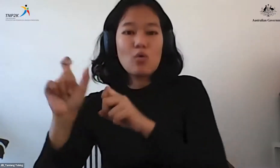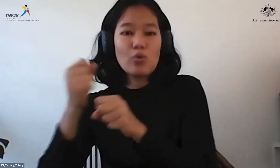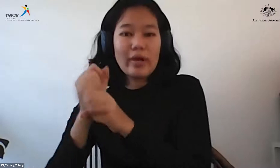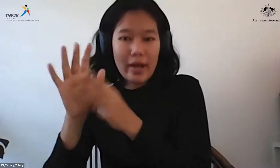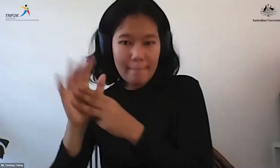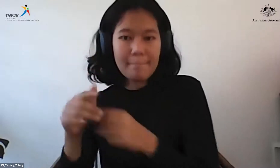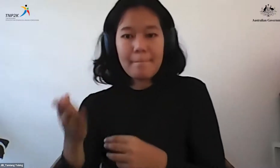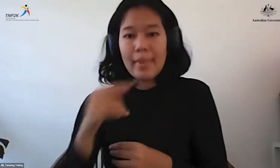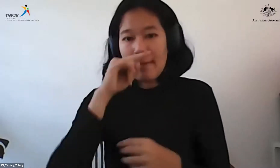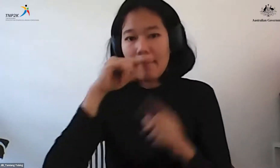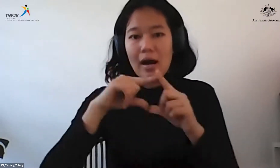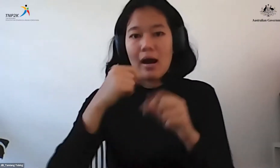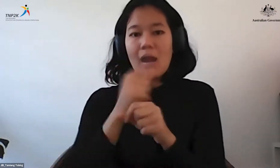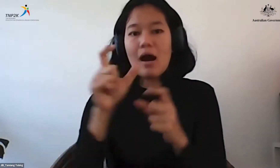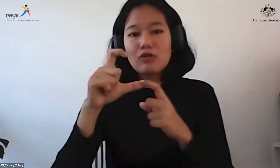Pak Agus Joko Pitoyo. Silakan Pak Agus.